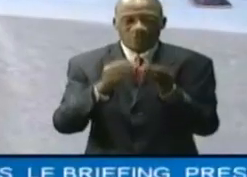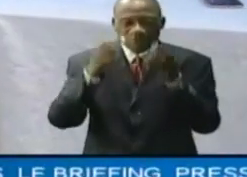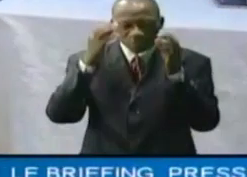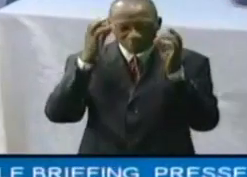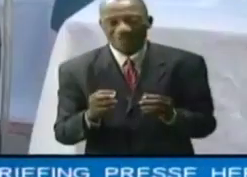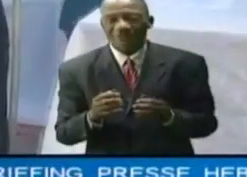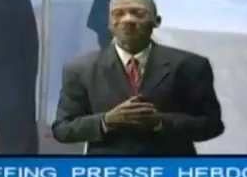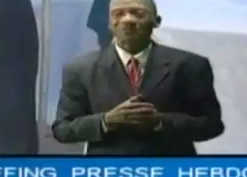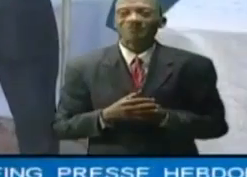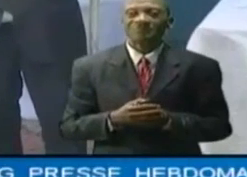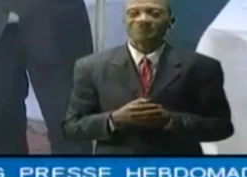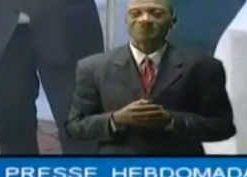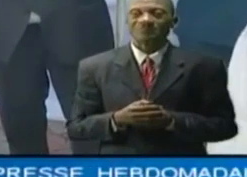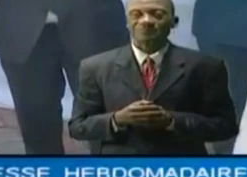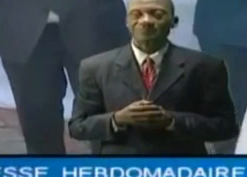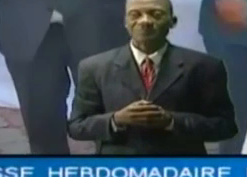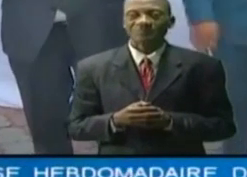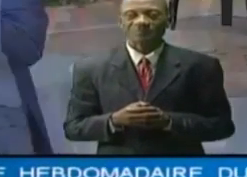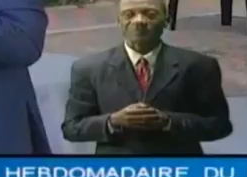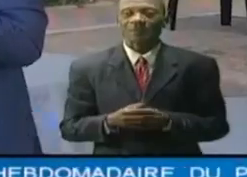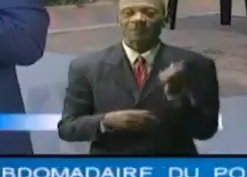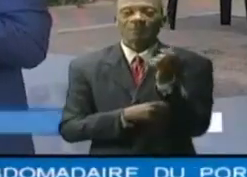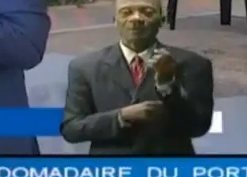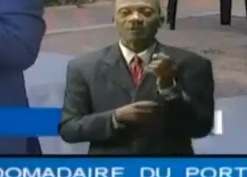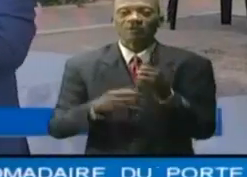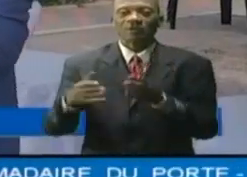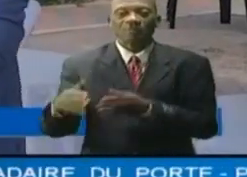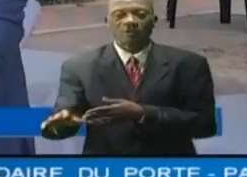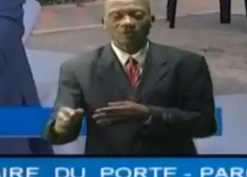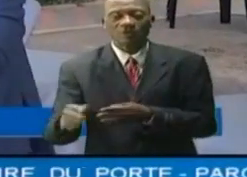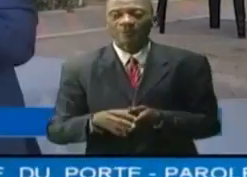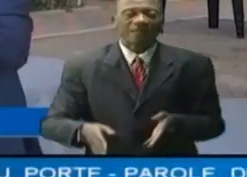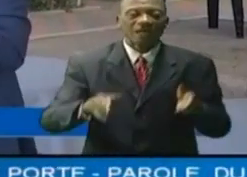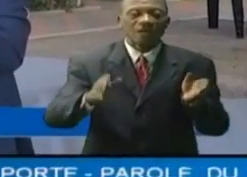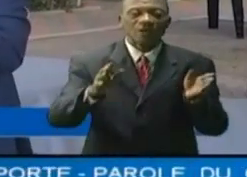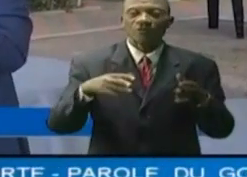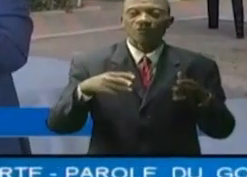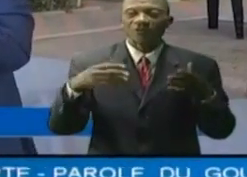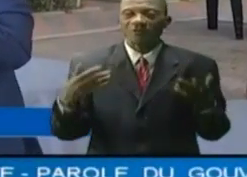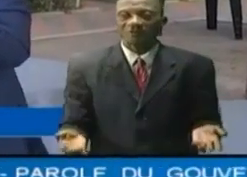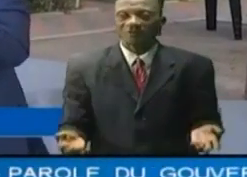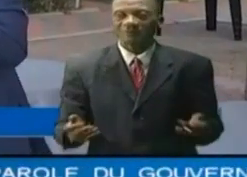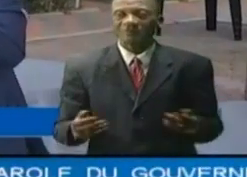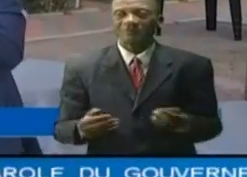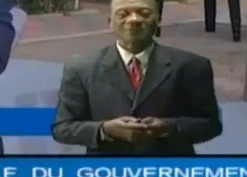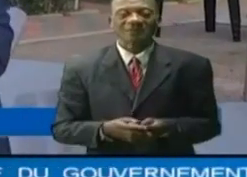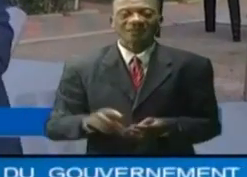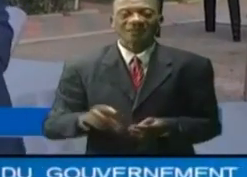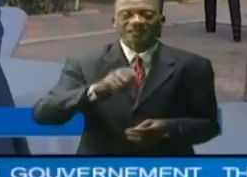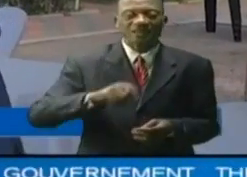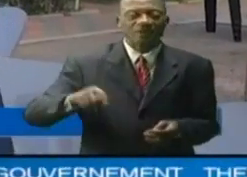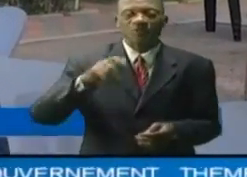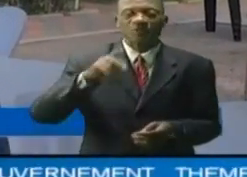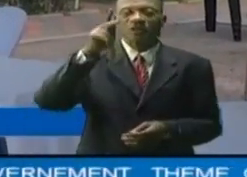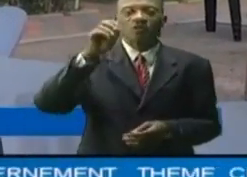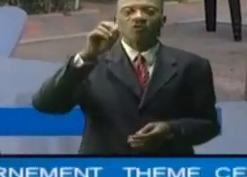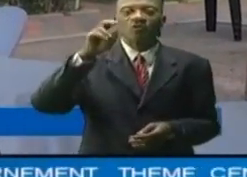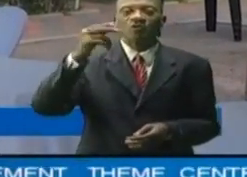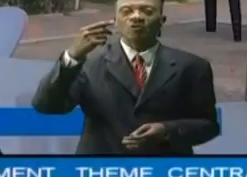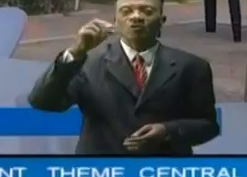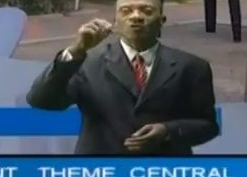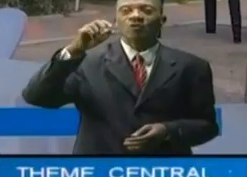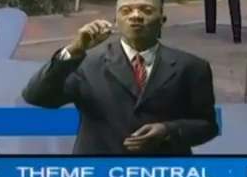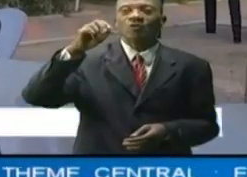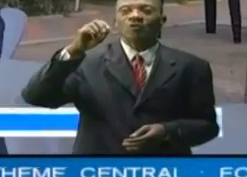impulser. Il y a des gens qui meurent. Les routes que nous faisions à l'époque, quitter Congo pour arriver à Mabutano, Mbulula, ou bien à